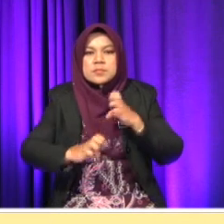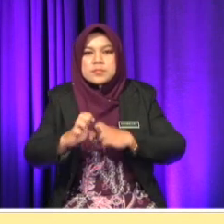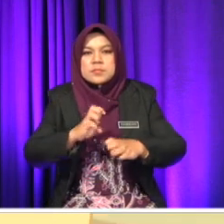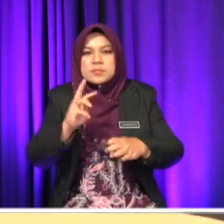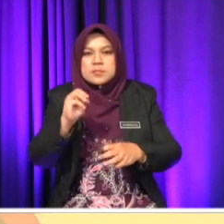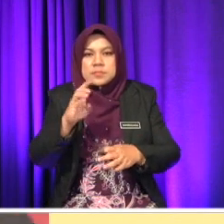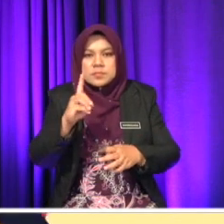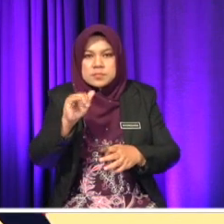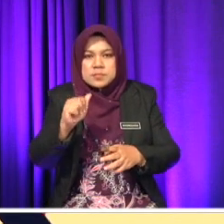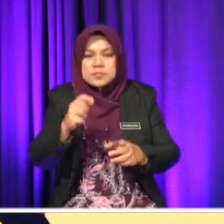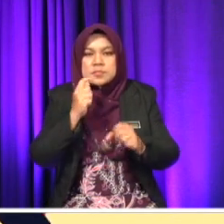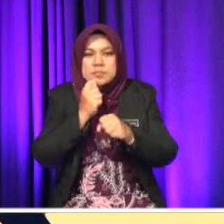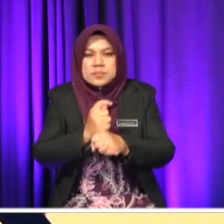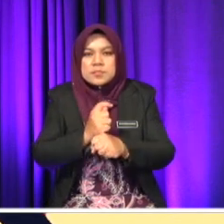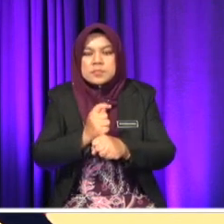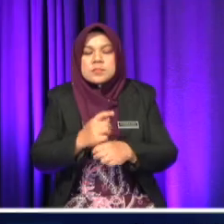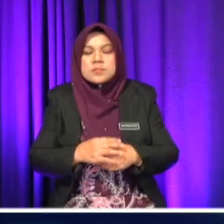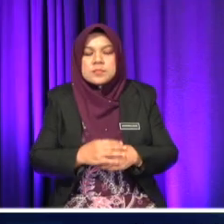mestilah diterapkan